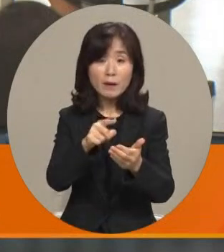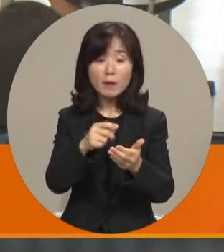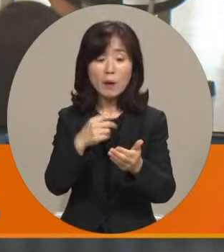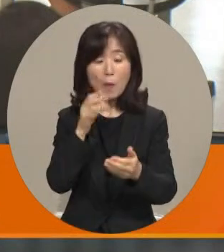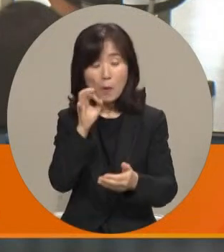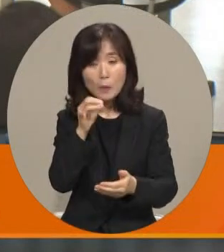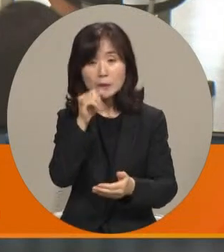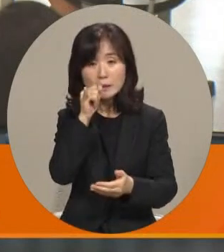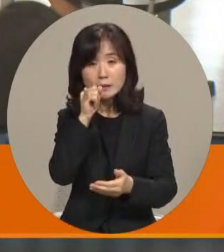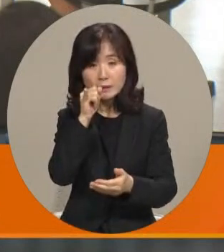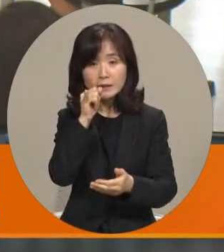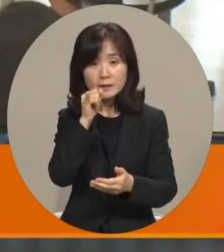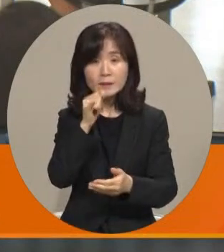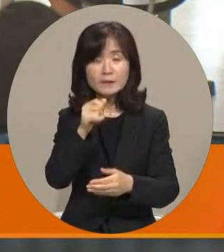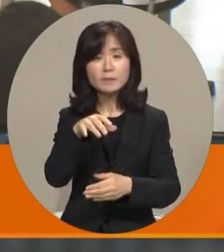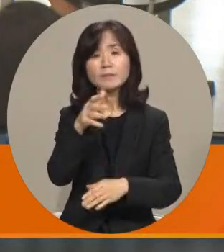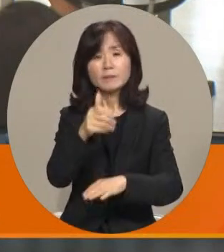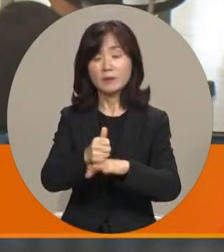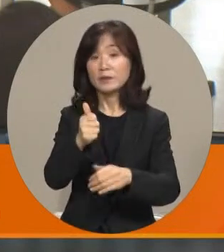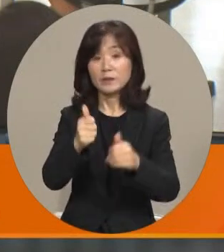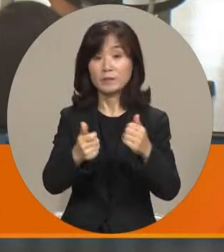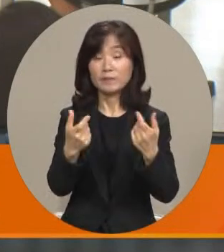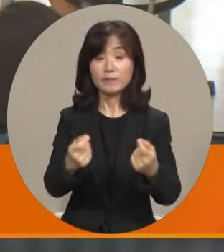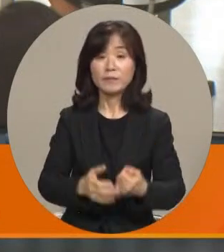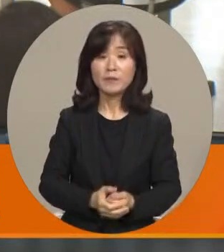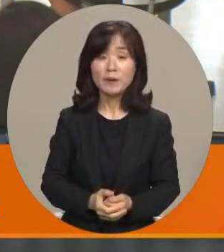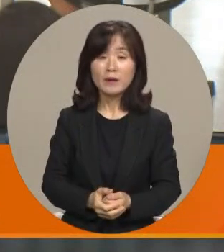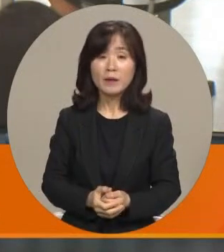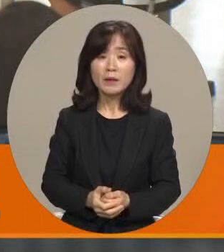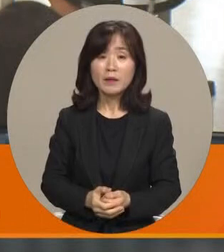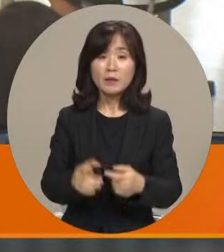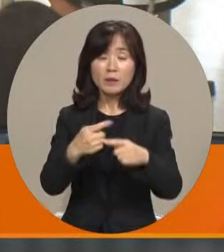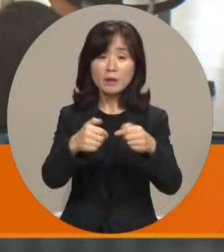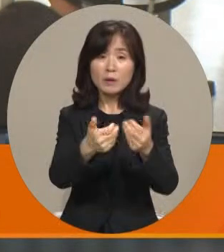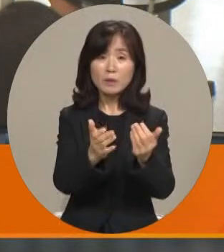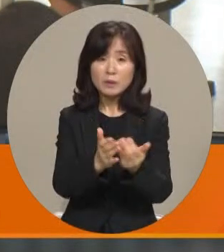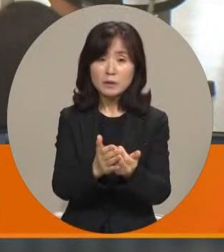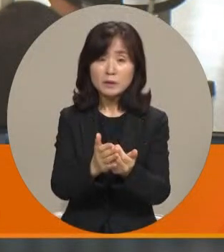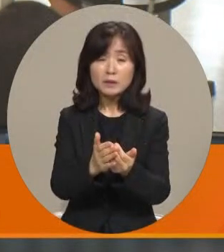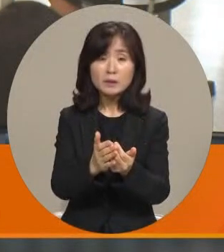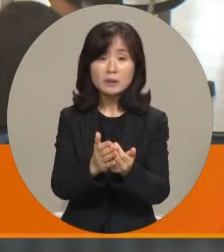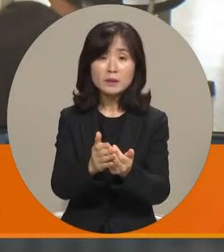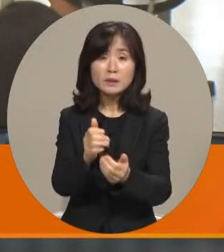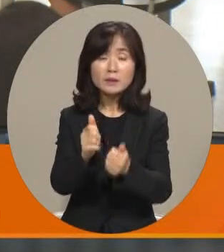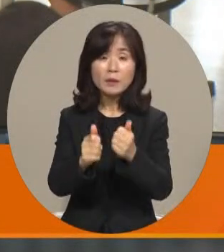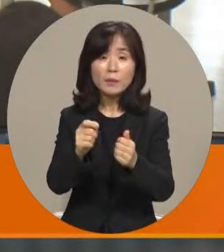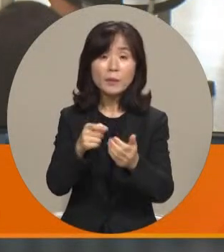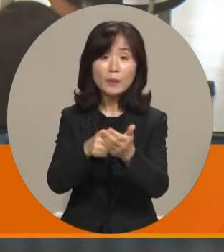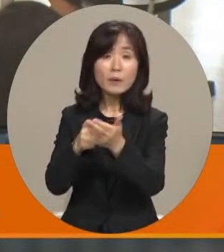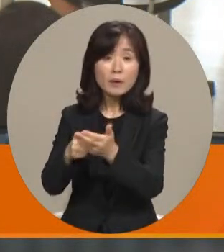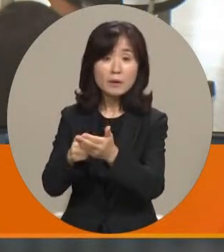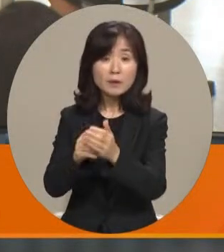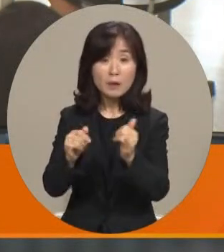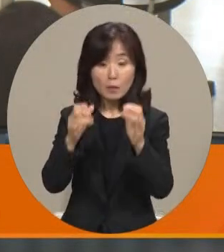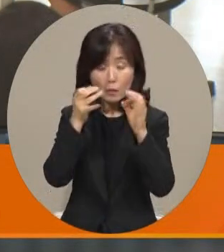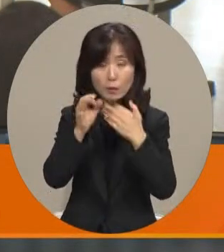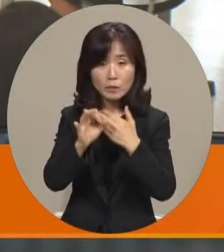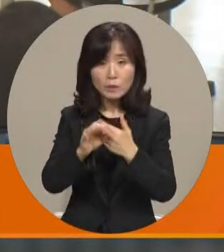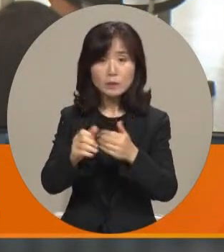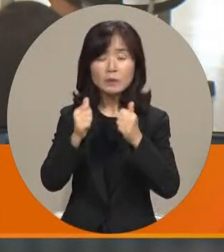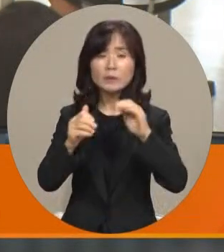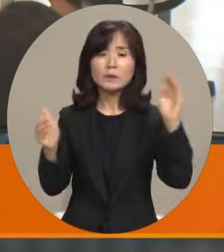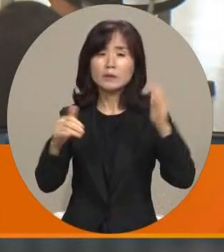처음이자 마지막 시험이 될 겁니다 평가원이 응시 현황을 집계했더니 졸업생 지원자가 역대 최대